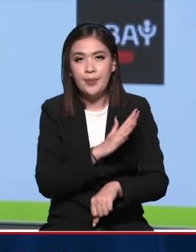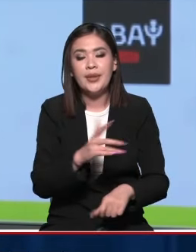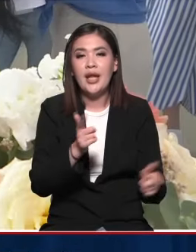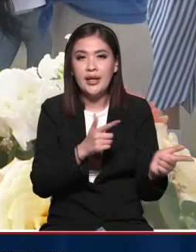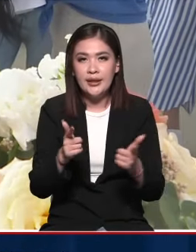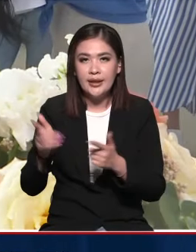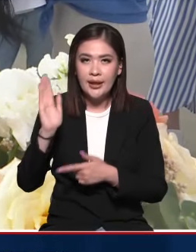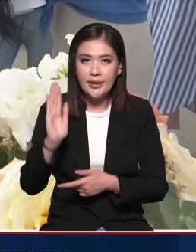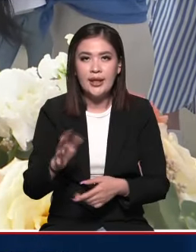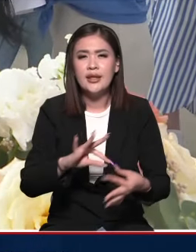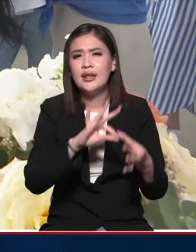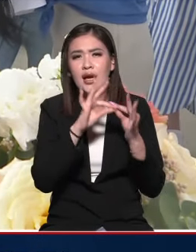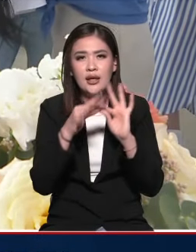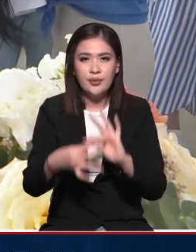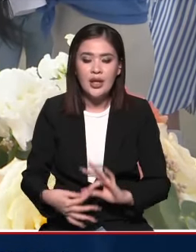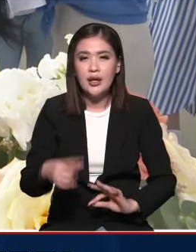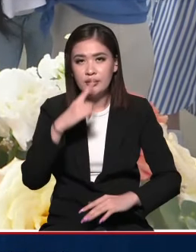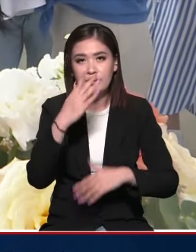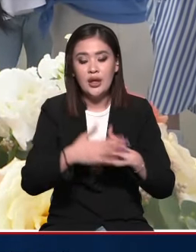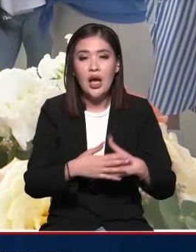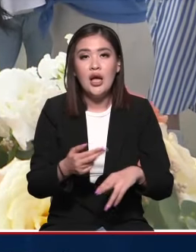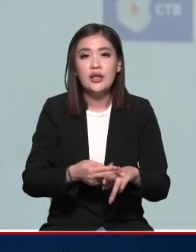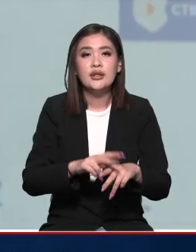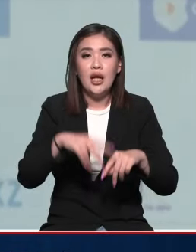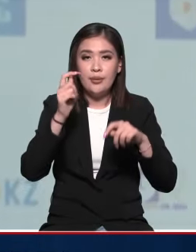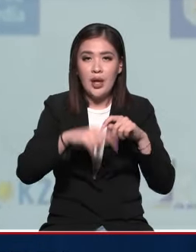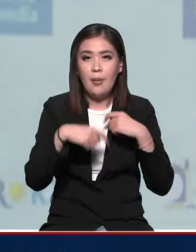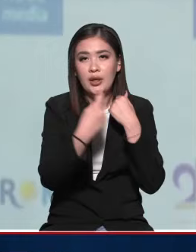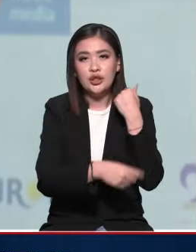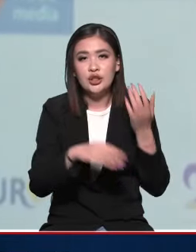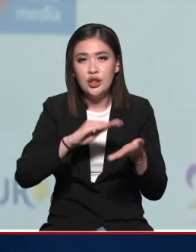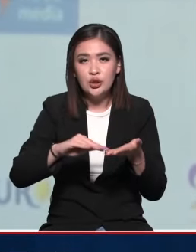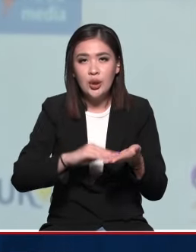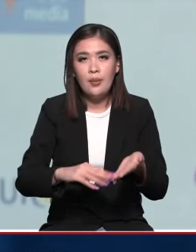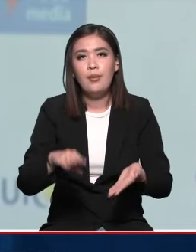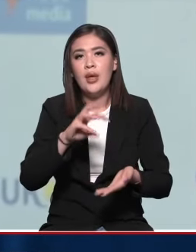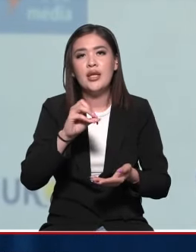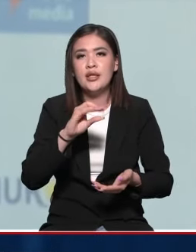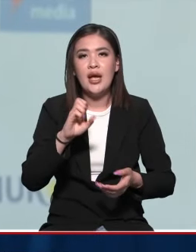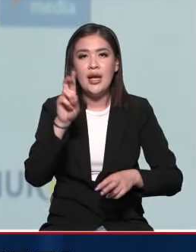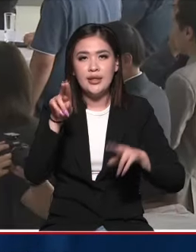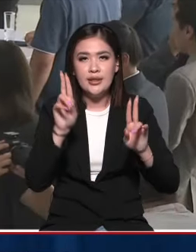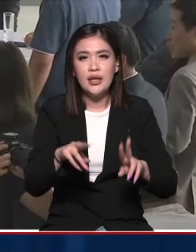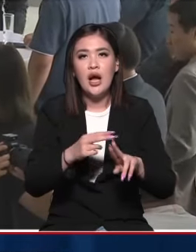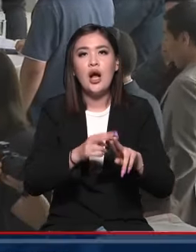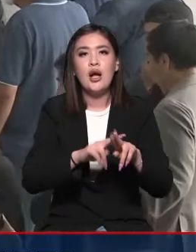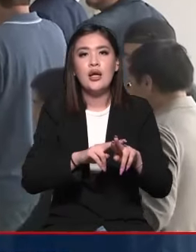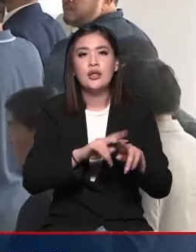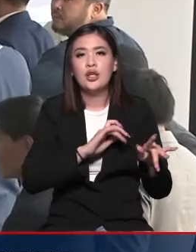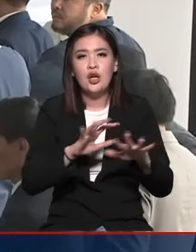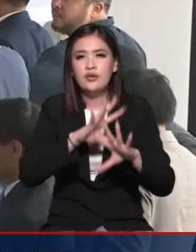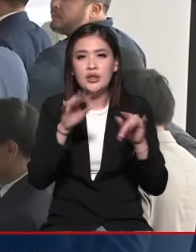дайындайды. Тақырыптардың аясы кең. Мәселен, сараптамалық материал жазу, медиа этика, контент жасау